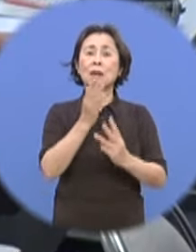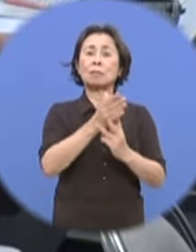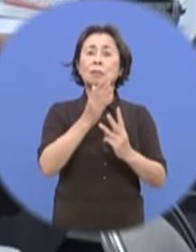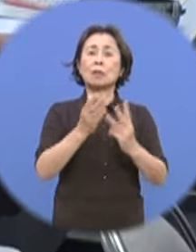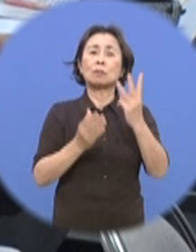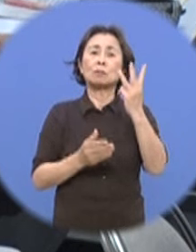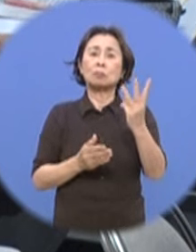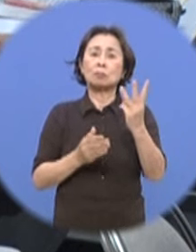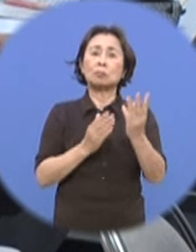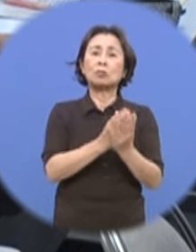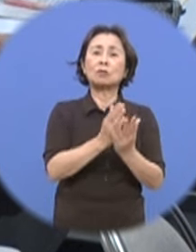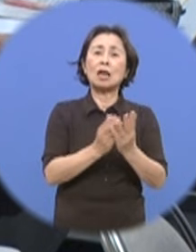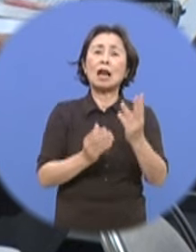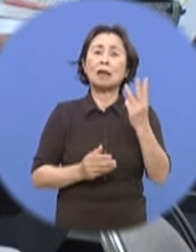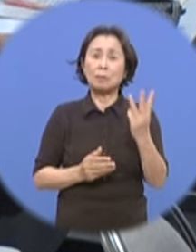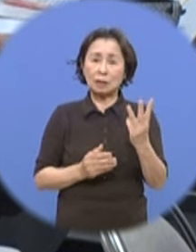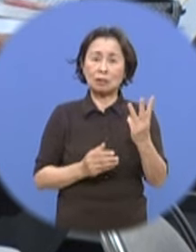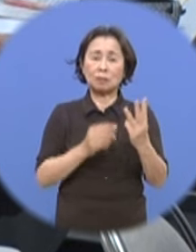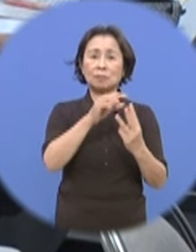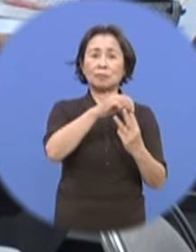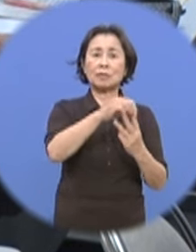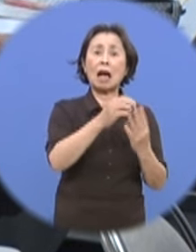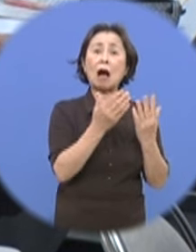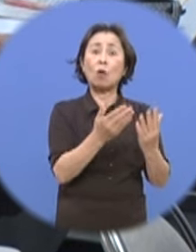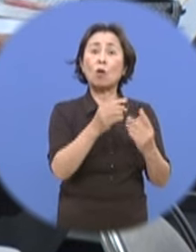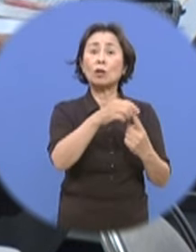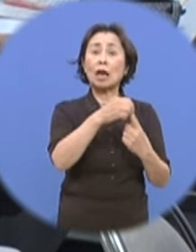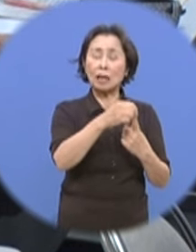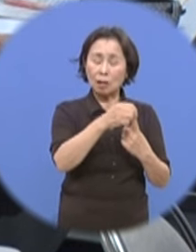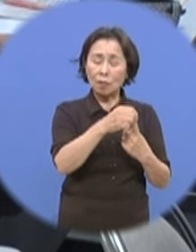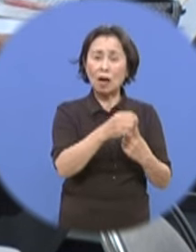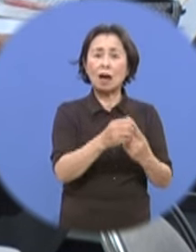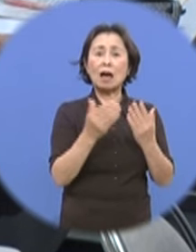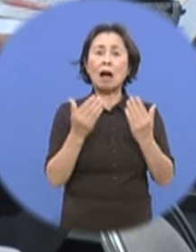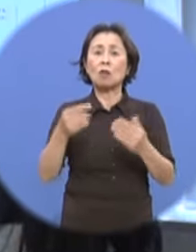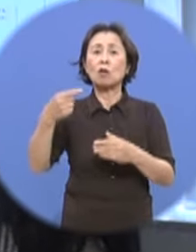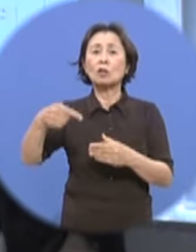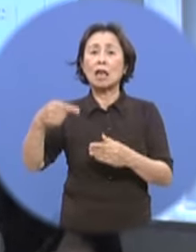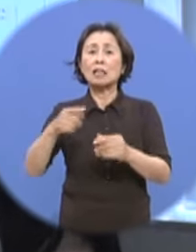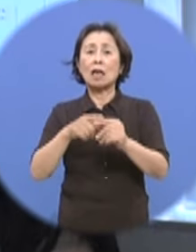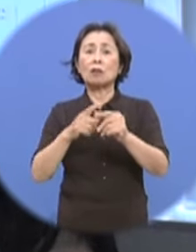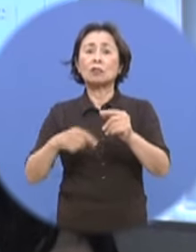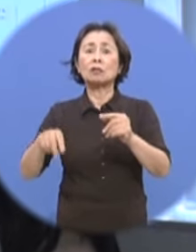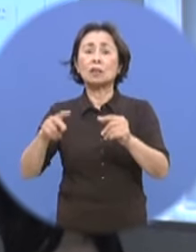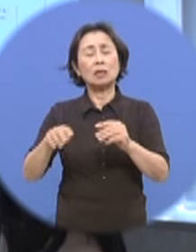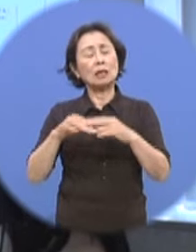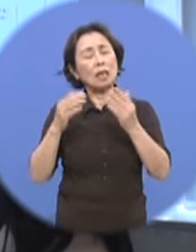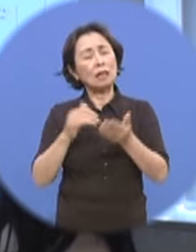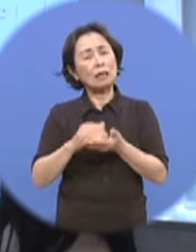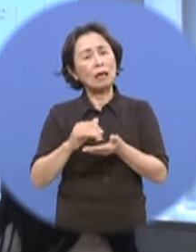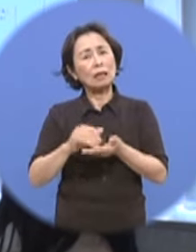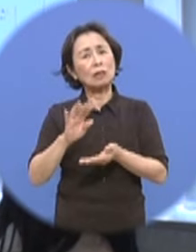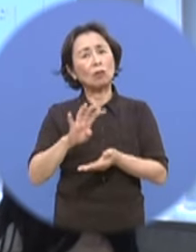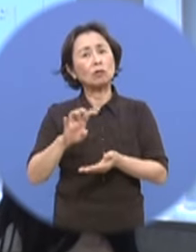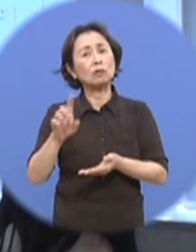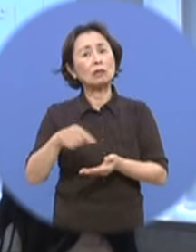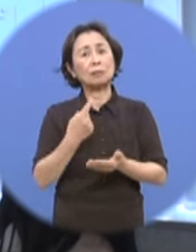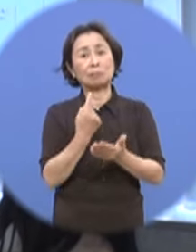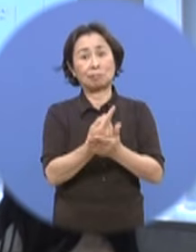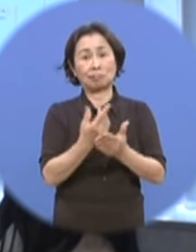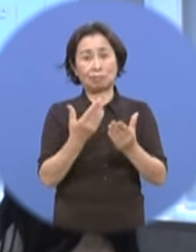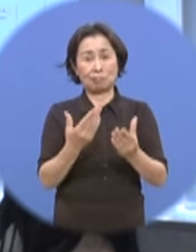れこのうち学校の部の文化会には学校の教員を中心におよそ40人が参加しまし